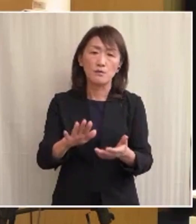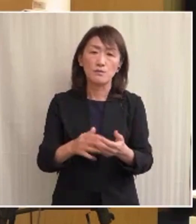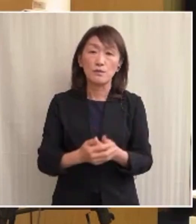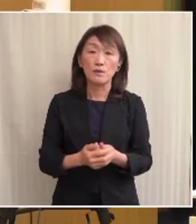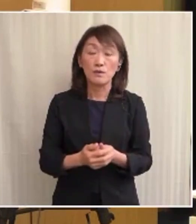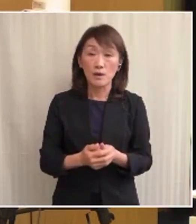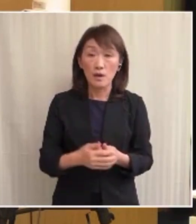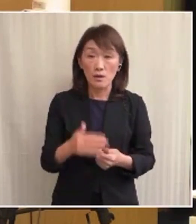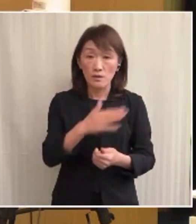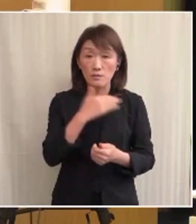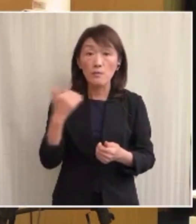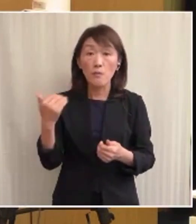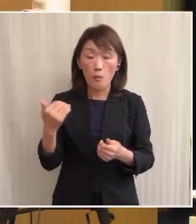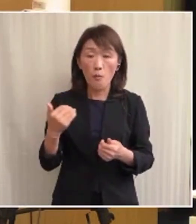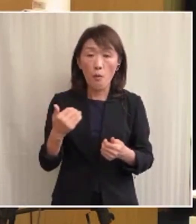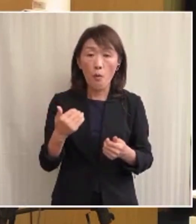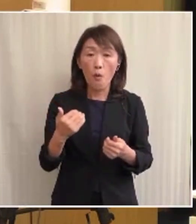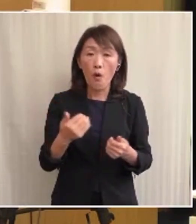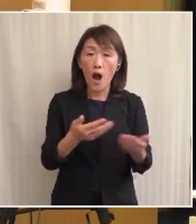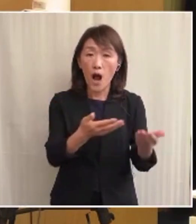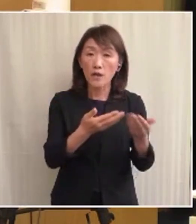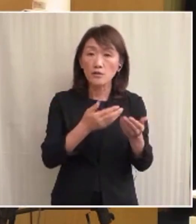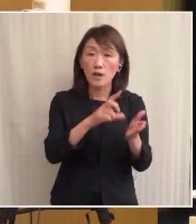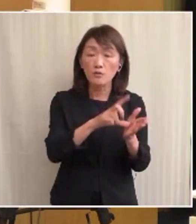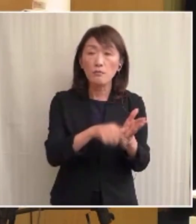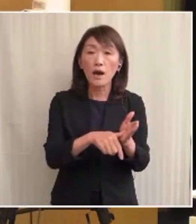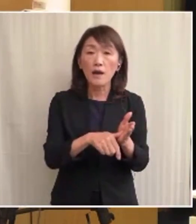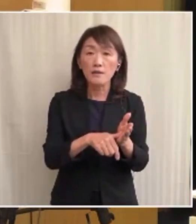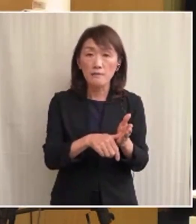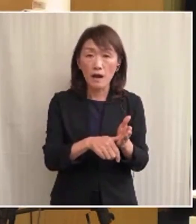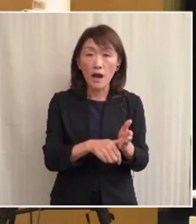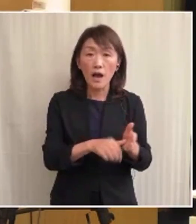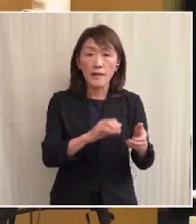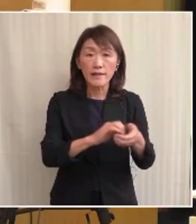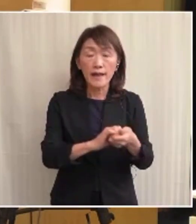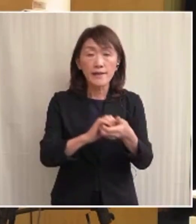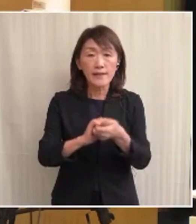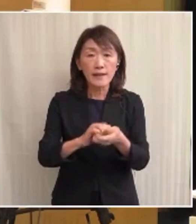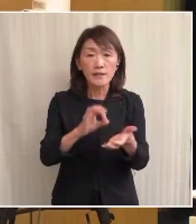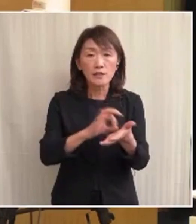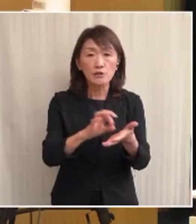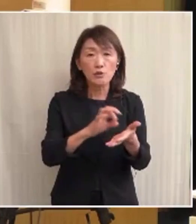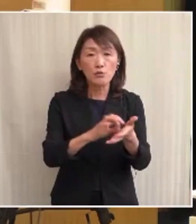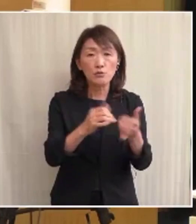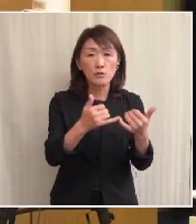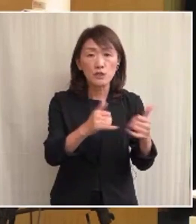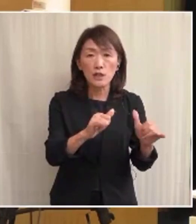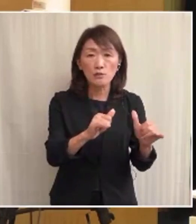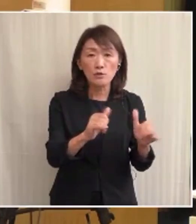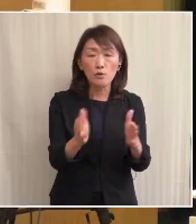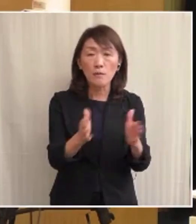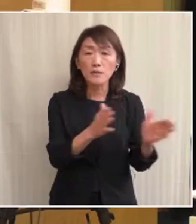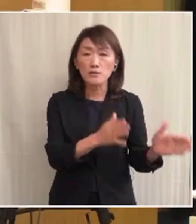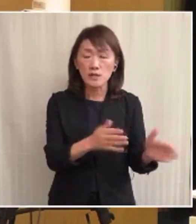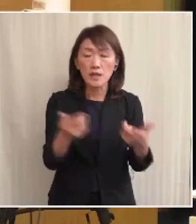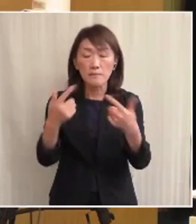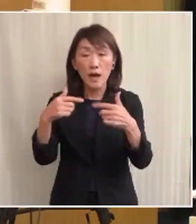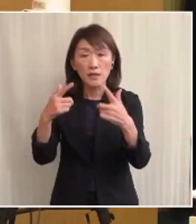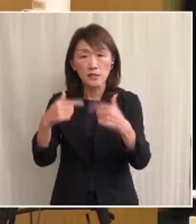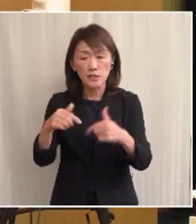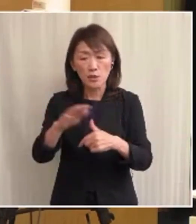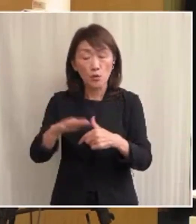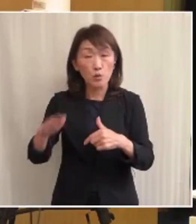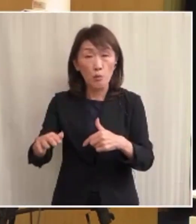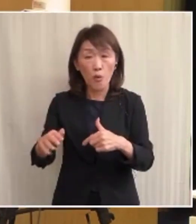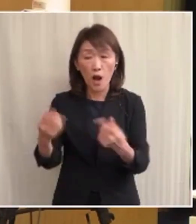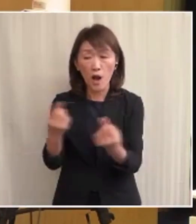で私どもも預かる場合にはですね、やはりこう定期で利用されている方とは違って毎日お子さんが変わってくるとか、特に